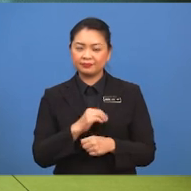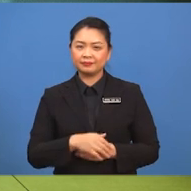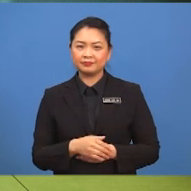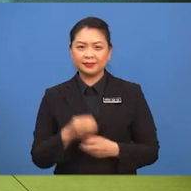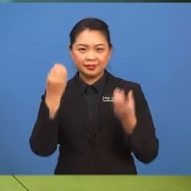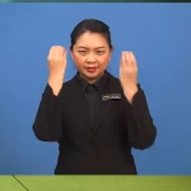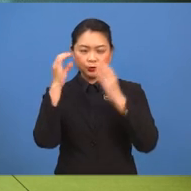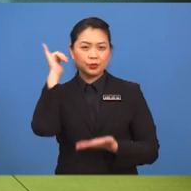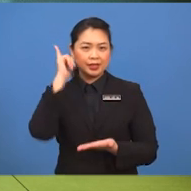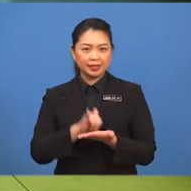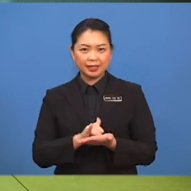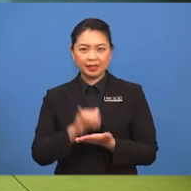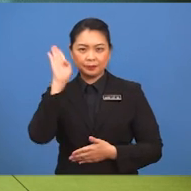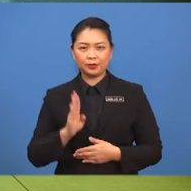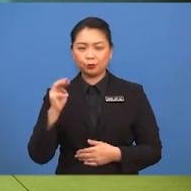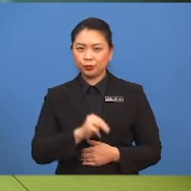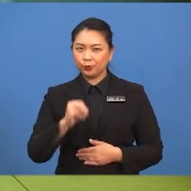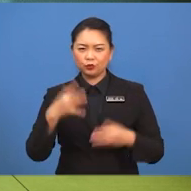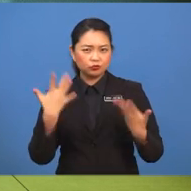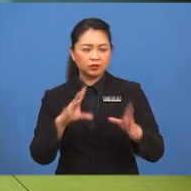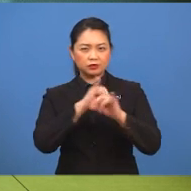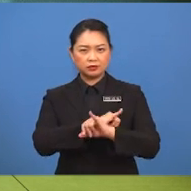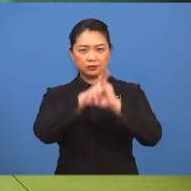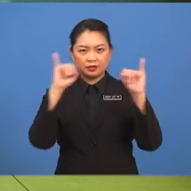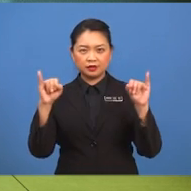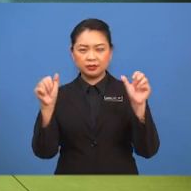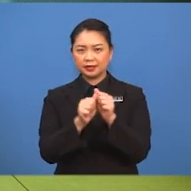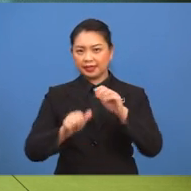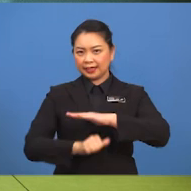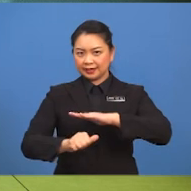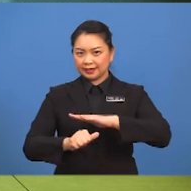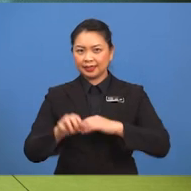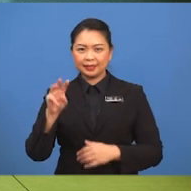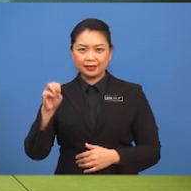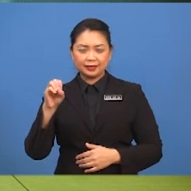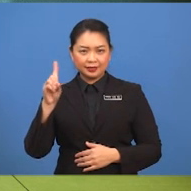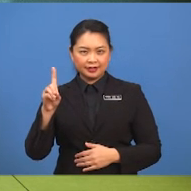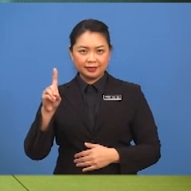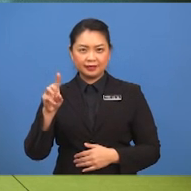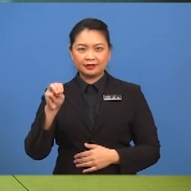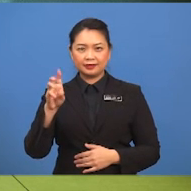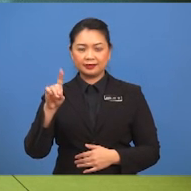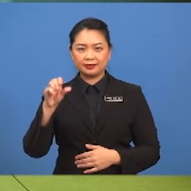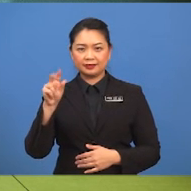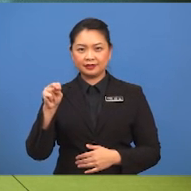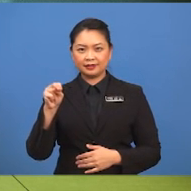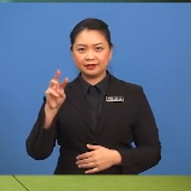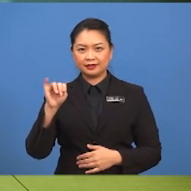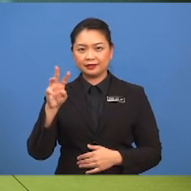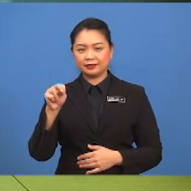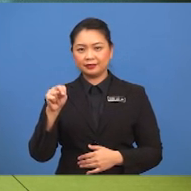Cikgu yakin bahawa murid-murid sudah jelas dengan asas mod, median, mean dan